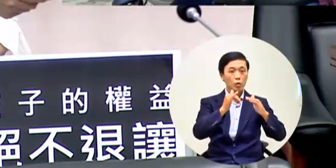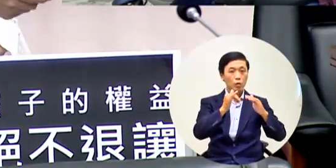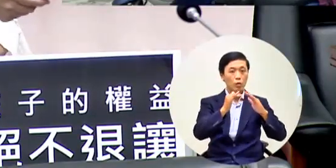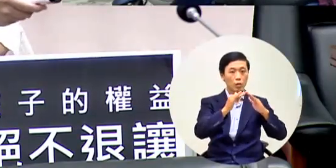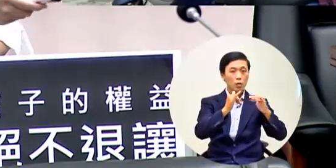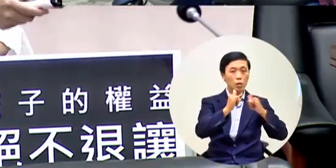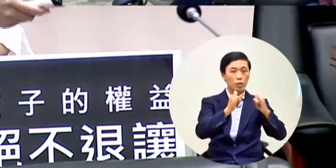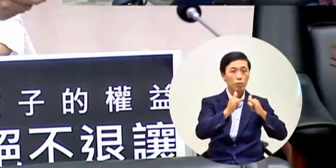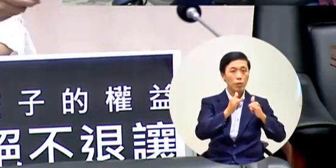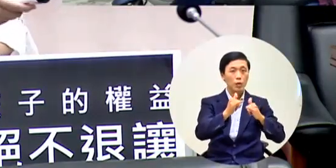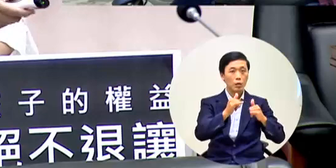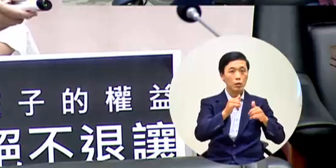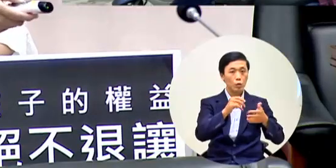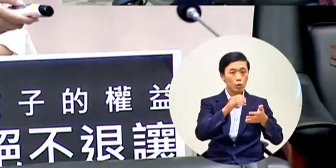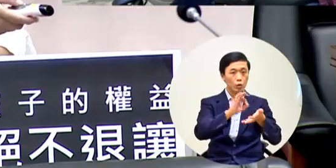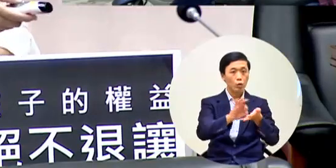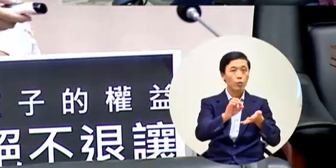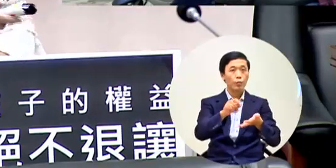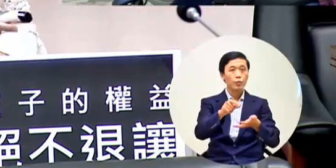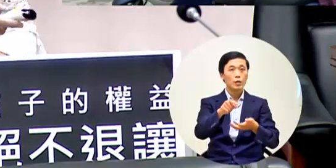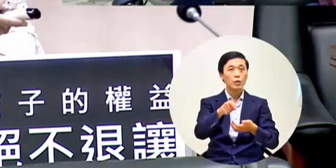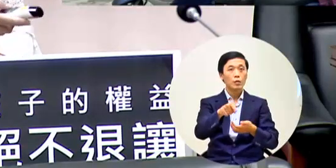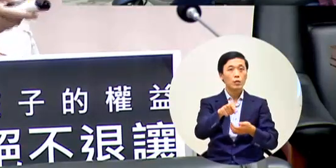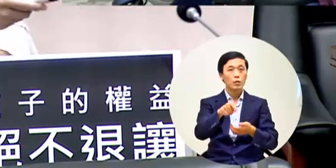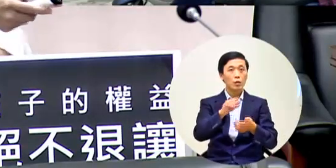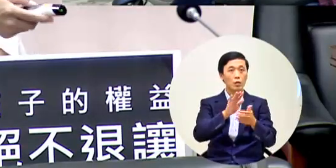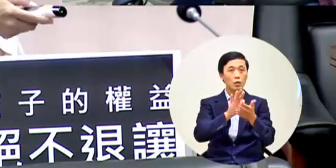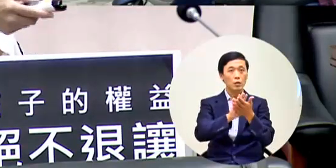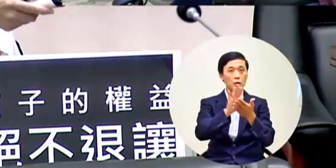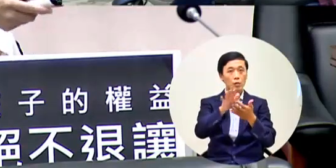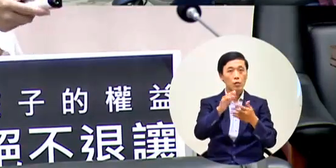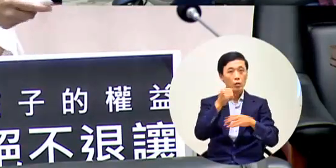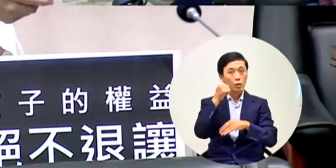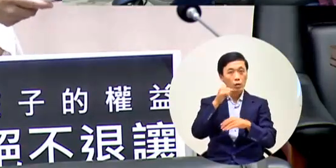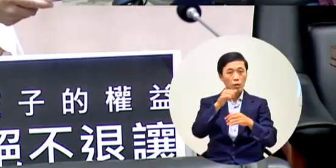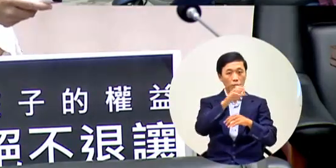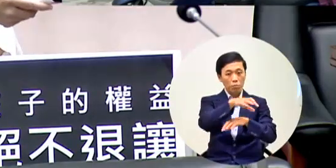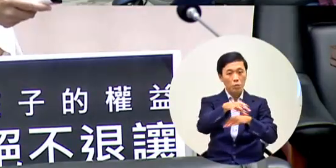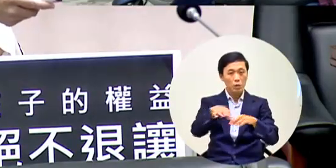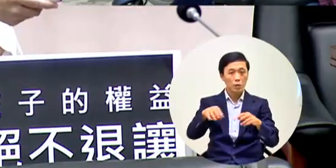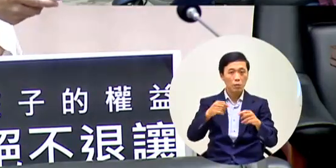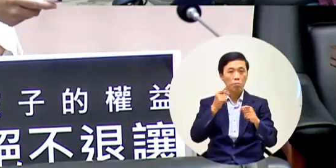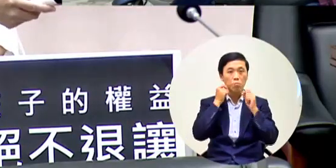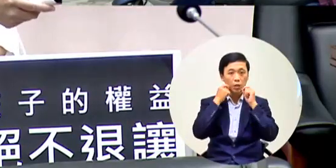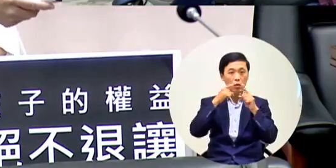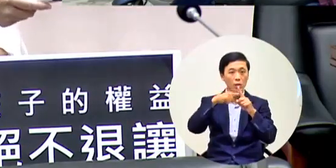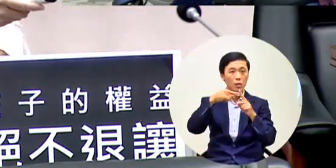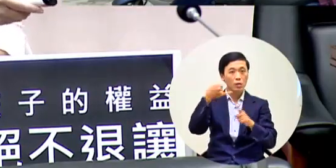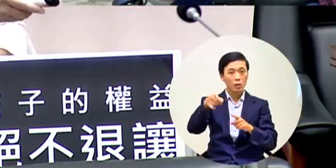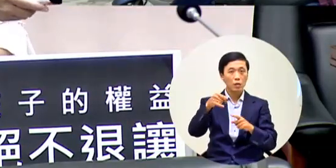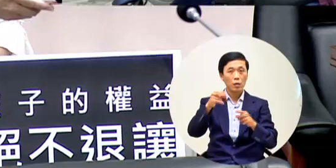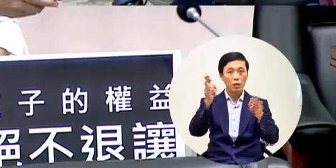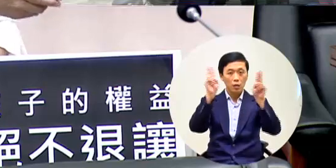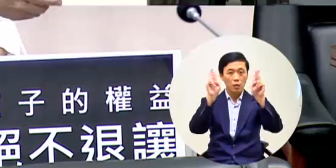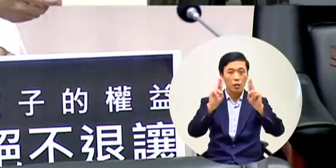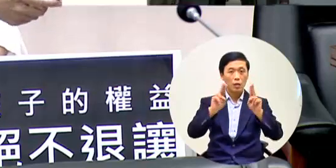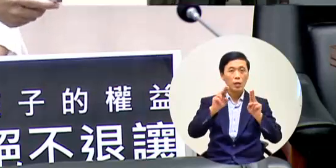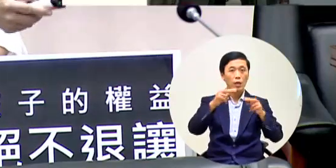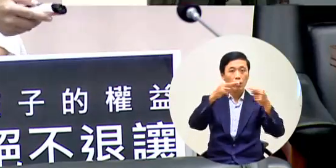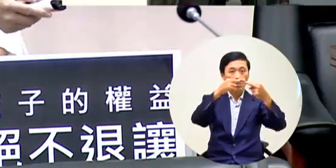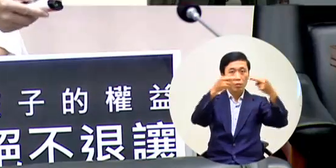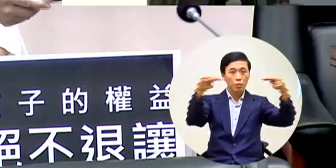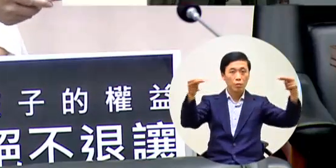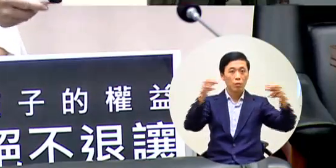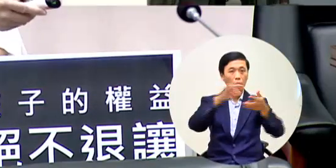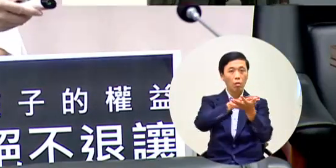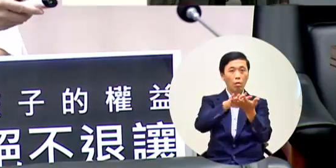财政局的，但是他这边的生活品质相当的差，你看他这个电线杆电线杂成啦齁